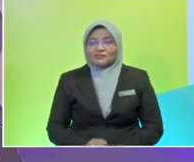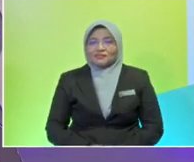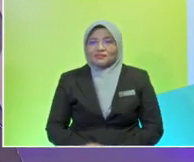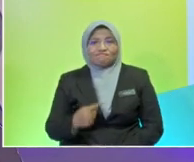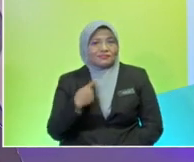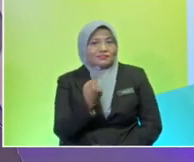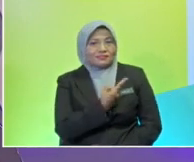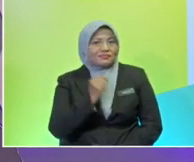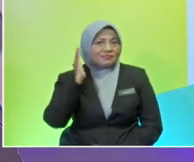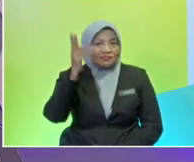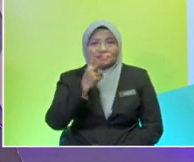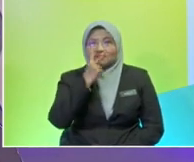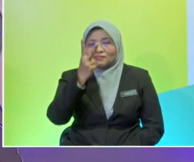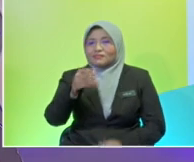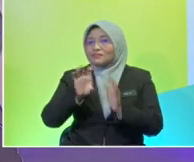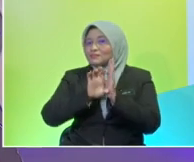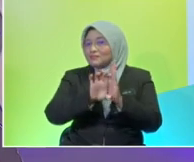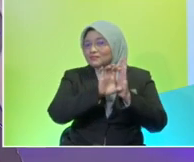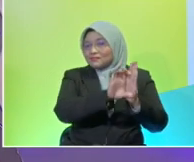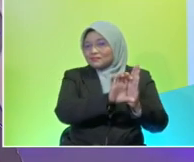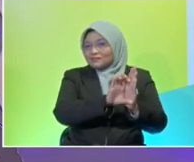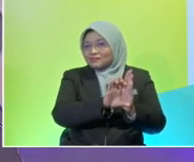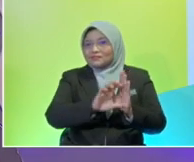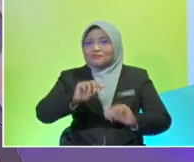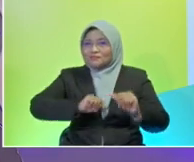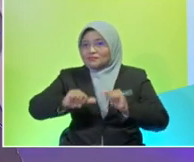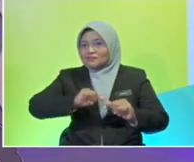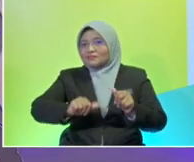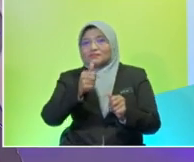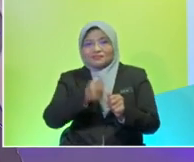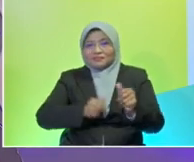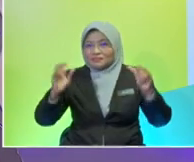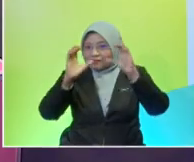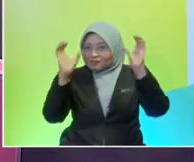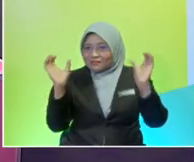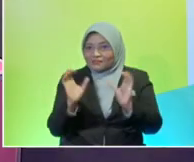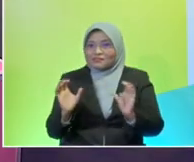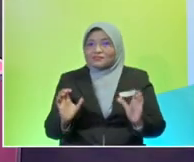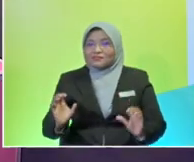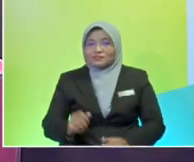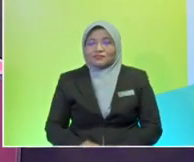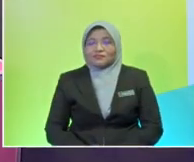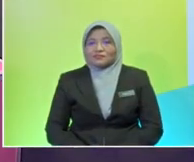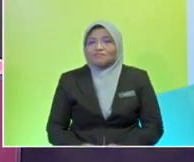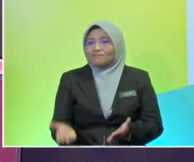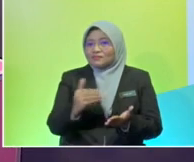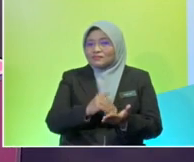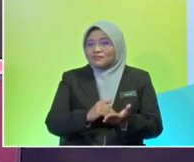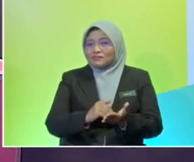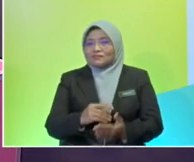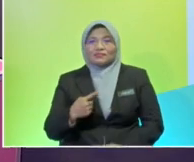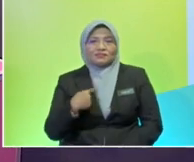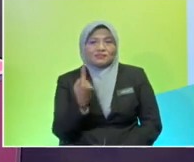melihat contoh-contoh activity pada setiap cuaca baik dan paling menarik kita akan sama-sama melakukan